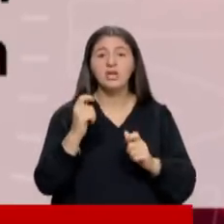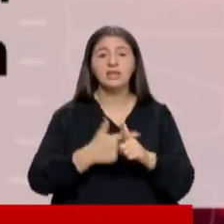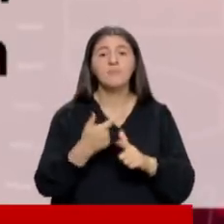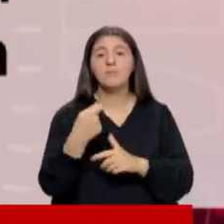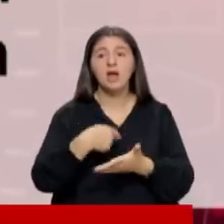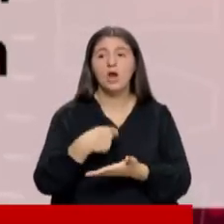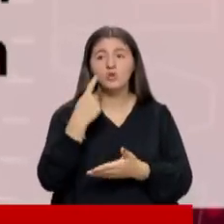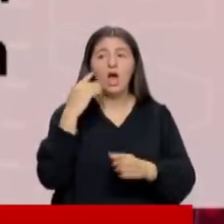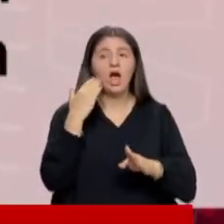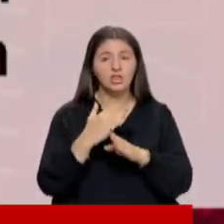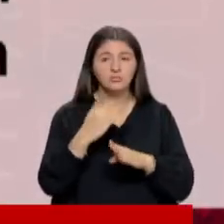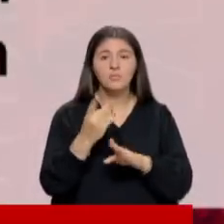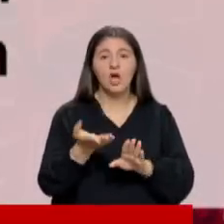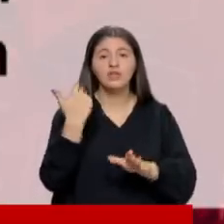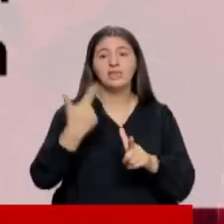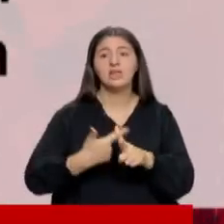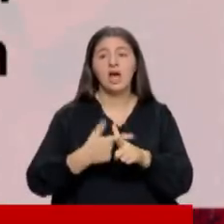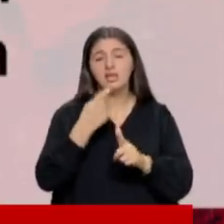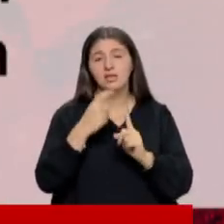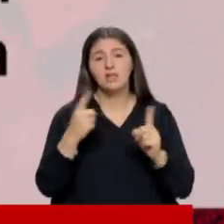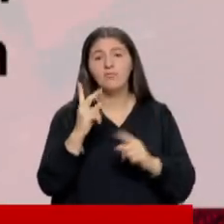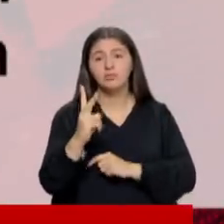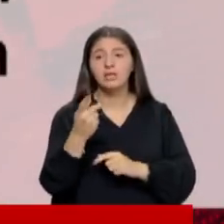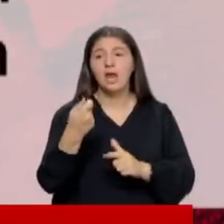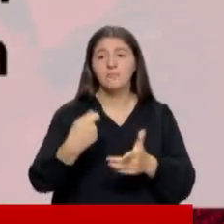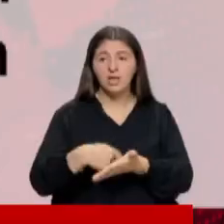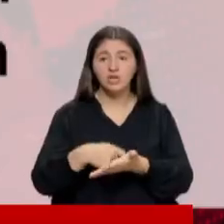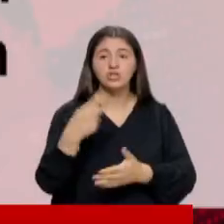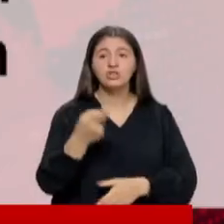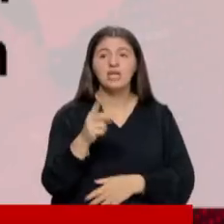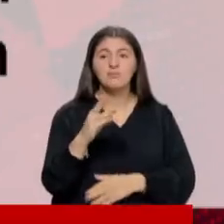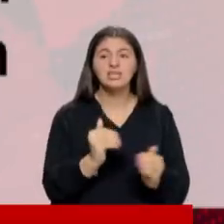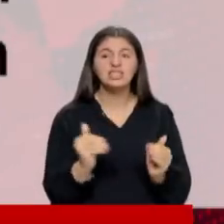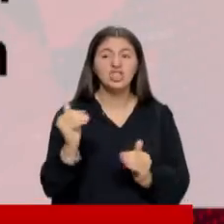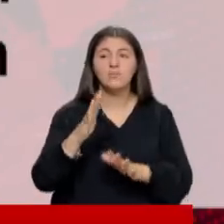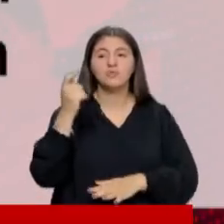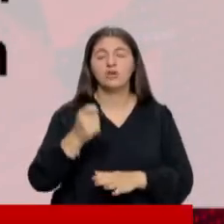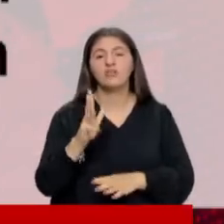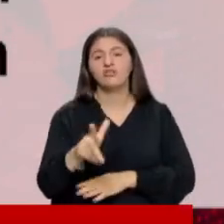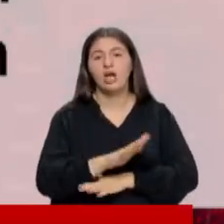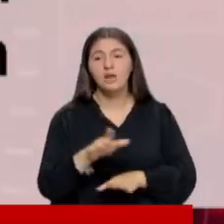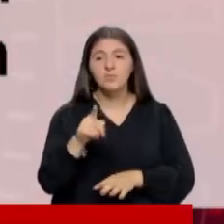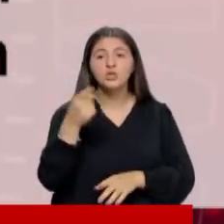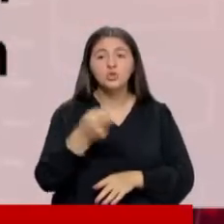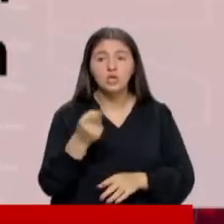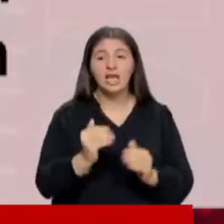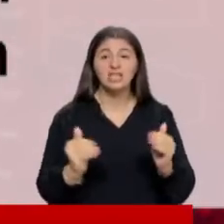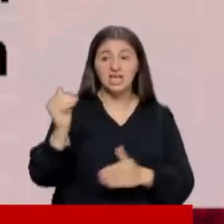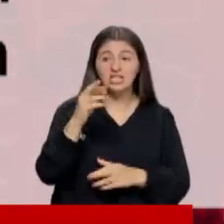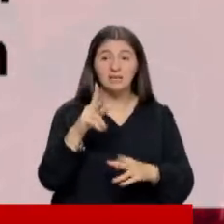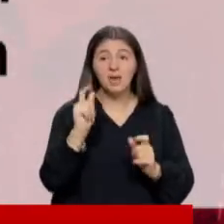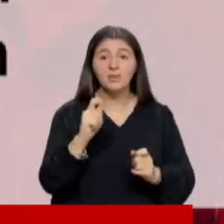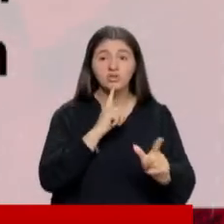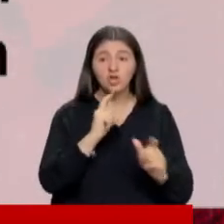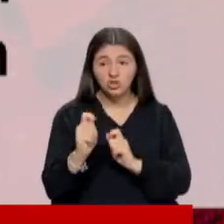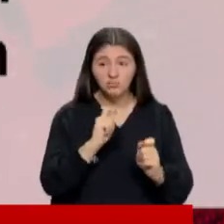ilişkin anlaşmalar Bir önceki kira yılına ait kira bedelinin %25'ini geçmemek koşuluyla geçerlidir bu oranları geçecek şekilde